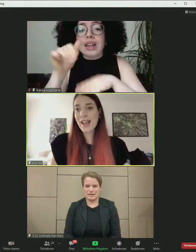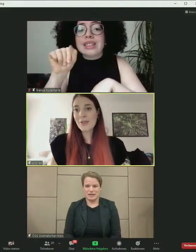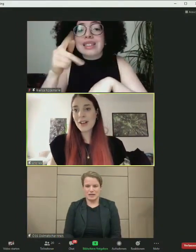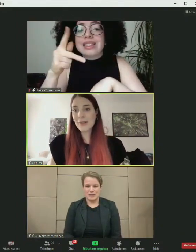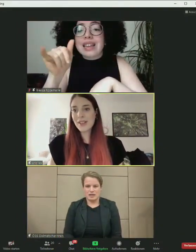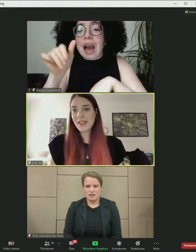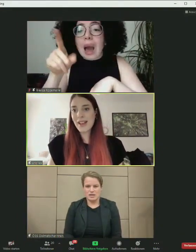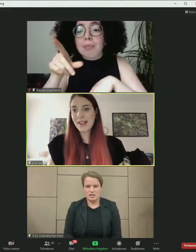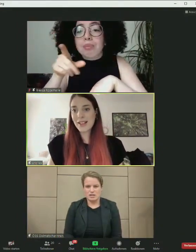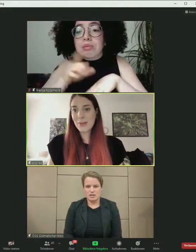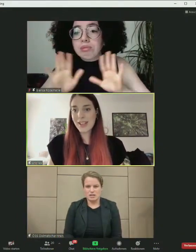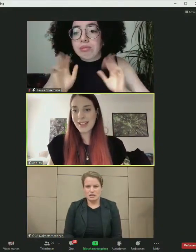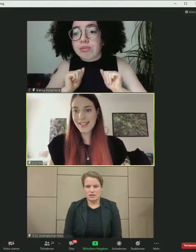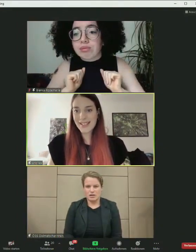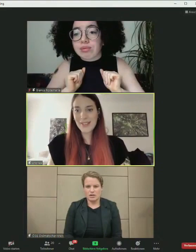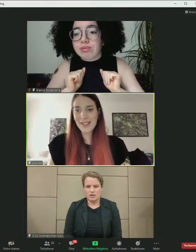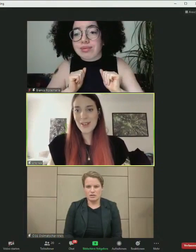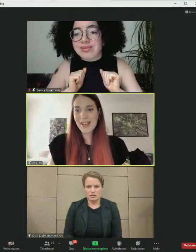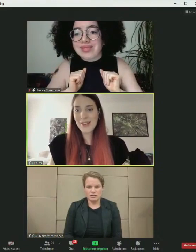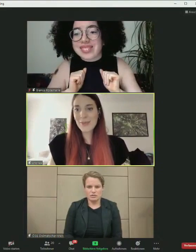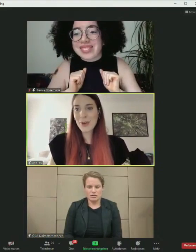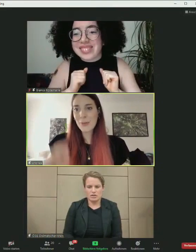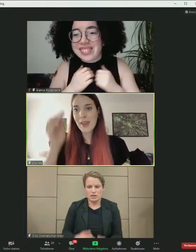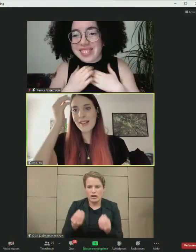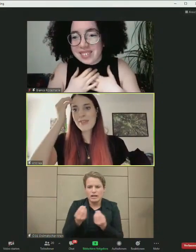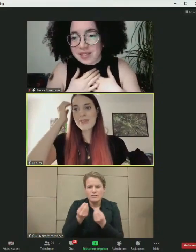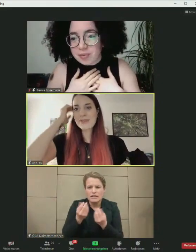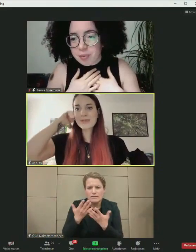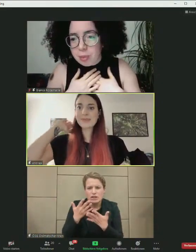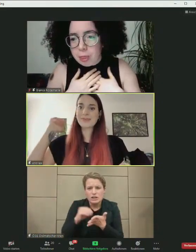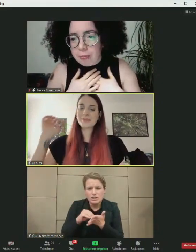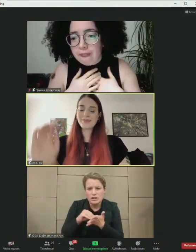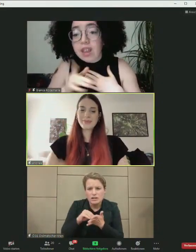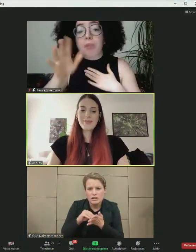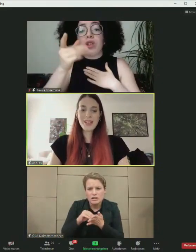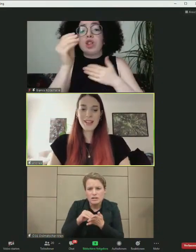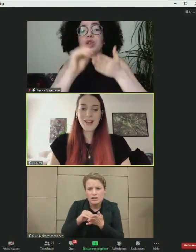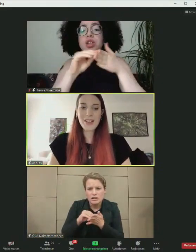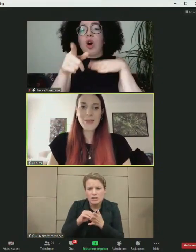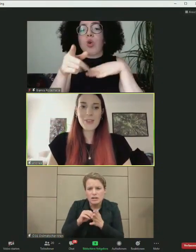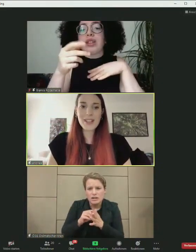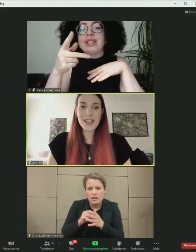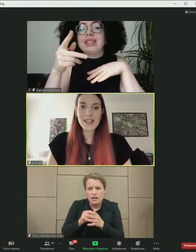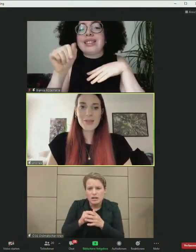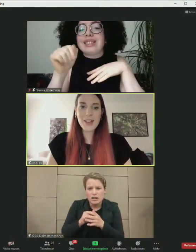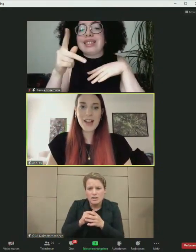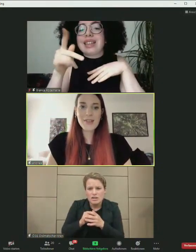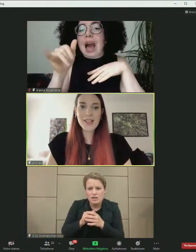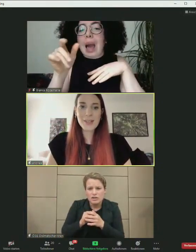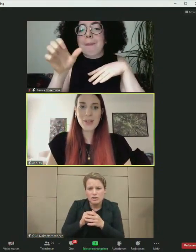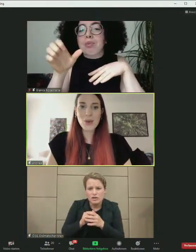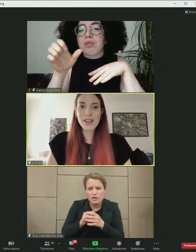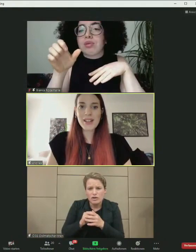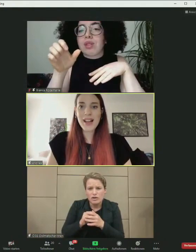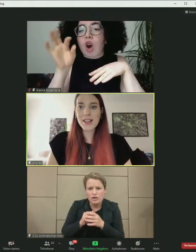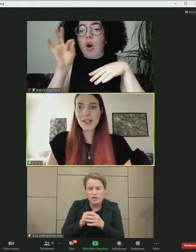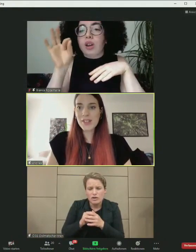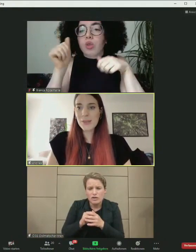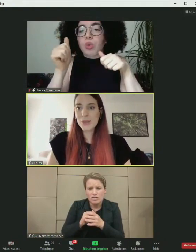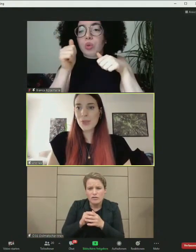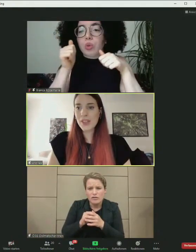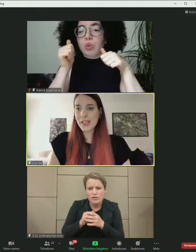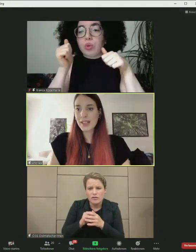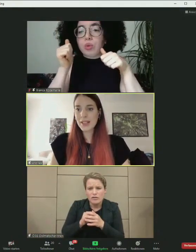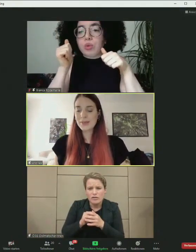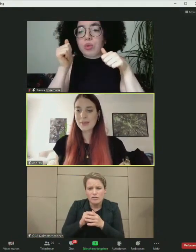nicht einfacher mit den Jahren, glaube ich. Es wird immer eher noch mehr. Genau, dann haben wir die nächste Frage. Was bedeutet